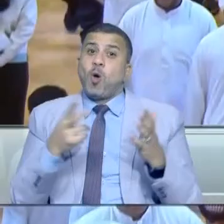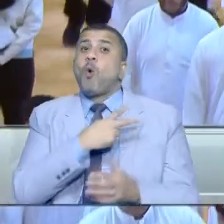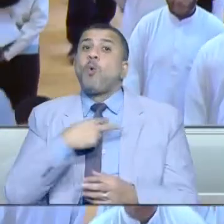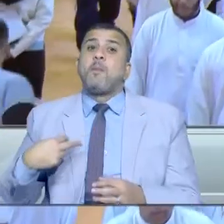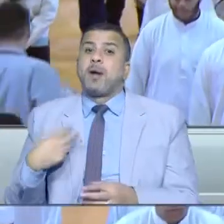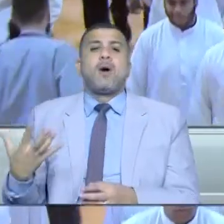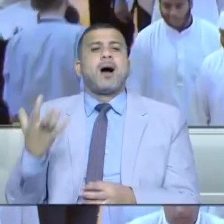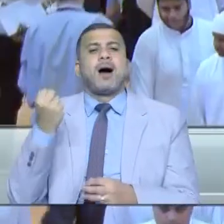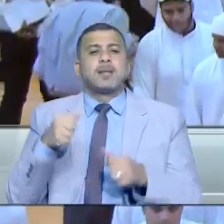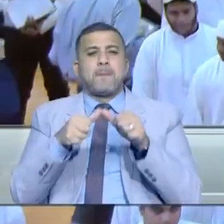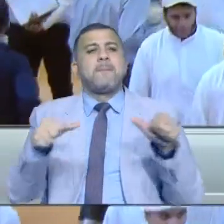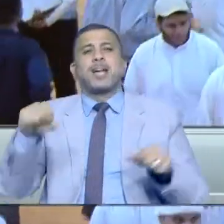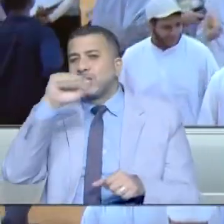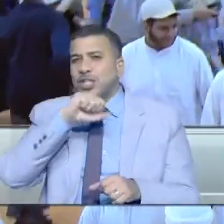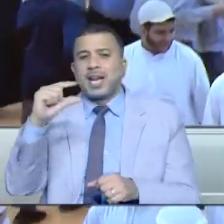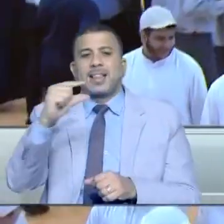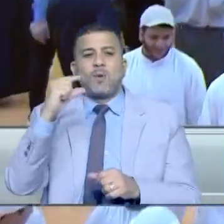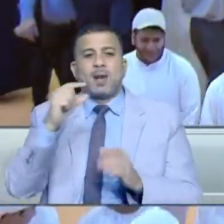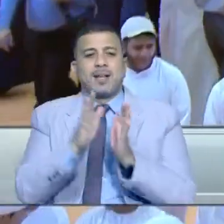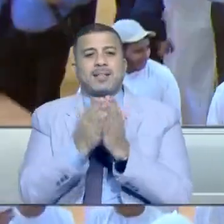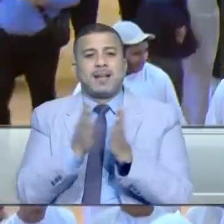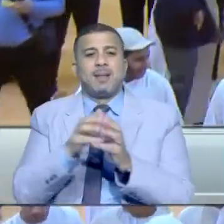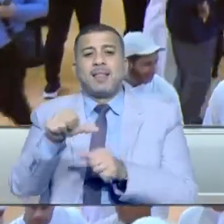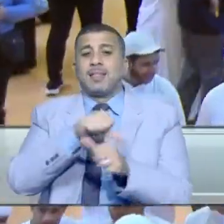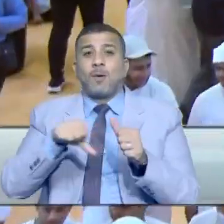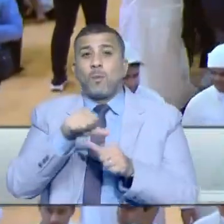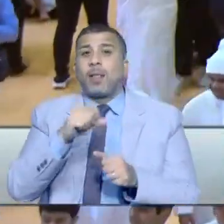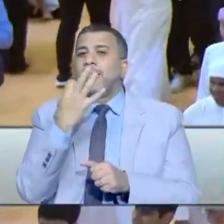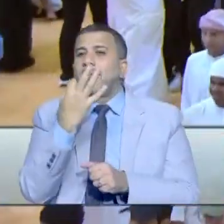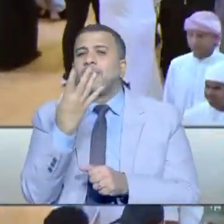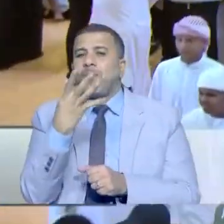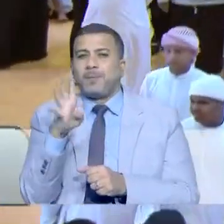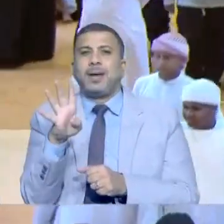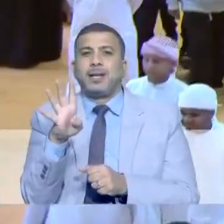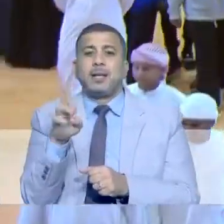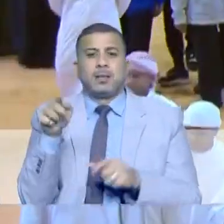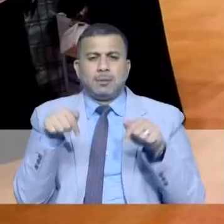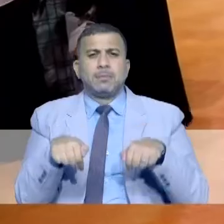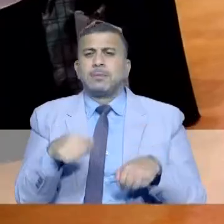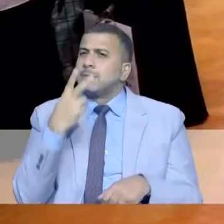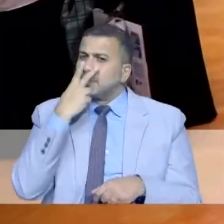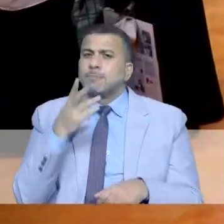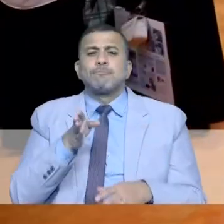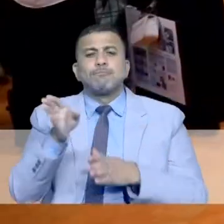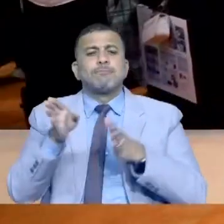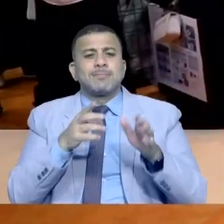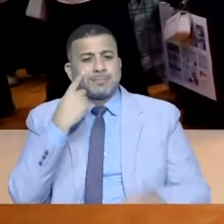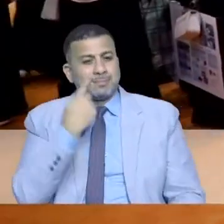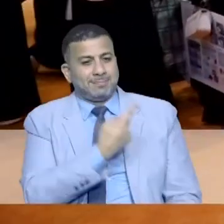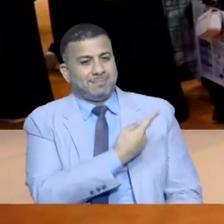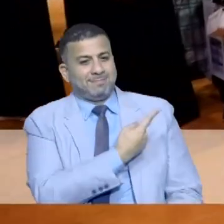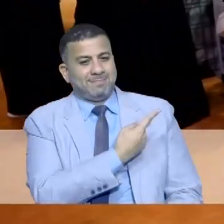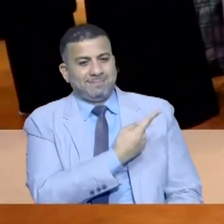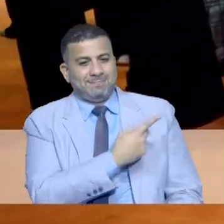والخاصة على معرض الشارقة الدولي للكتاب في دورته 43، فهنا نراهم يتجولون في أروقة